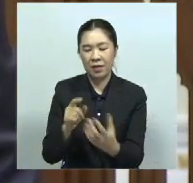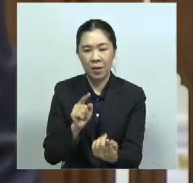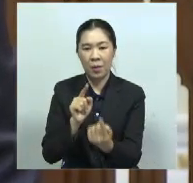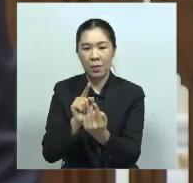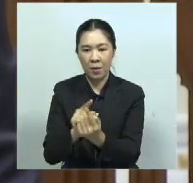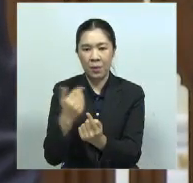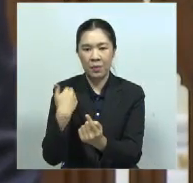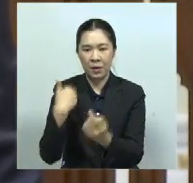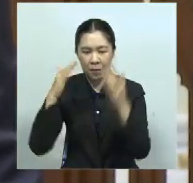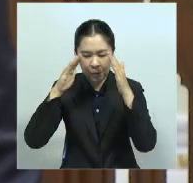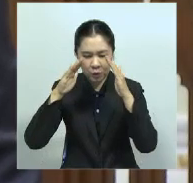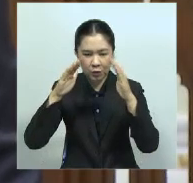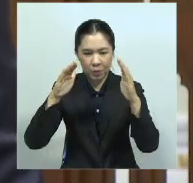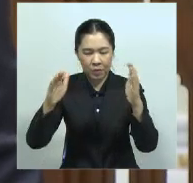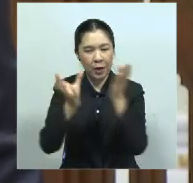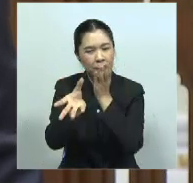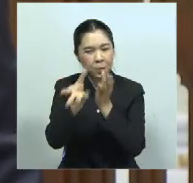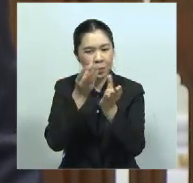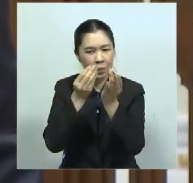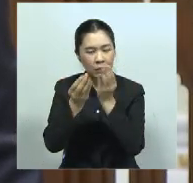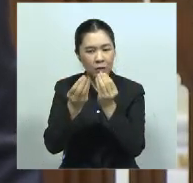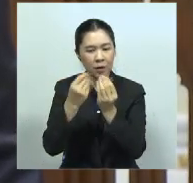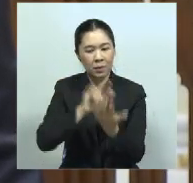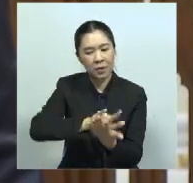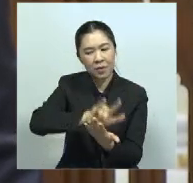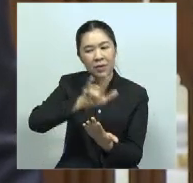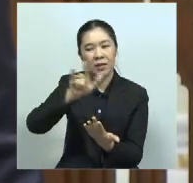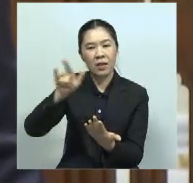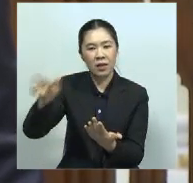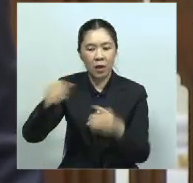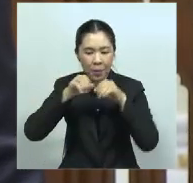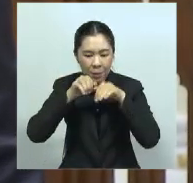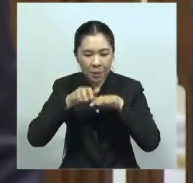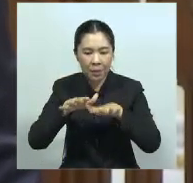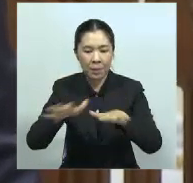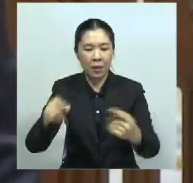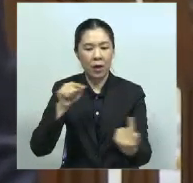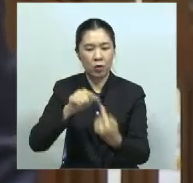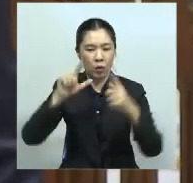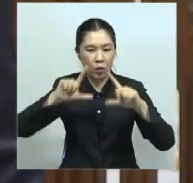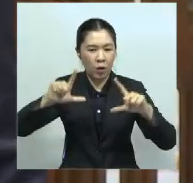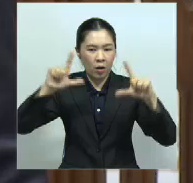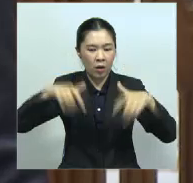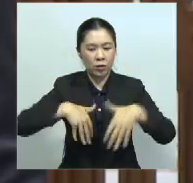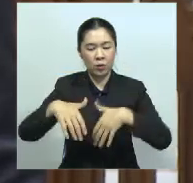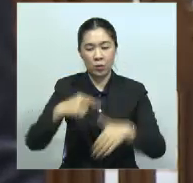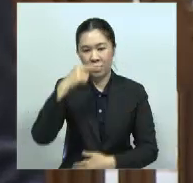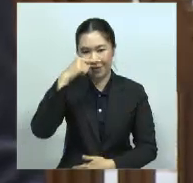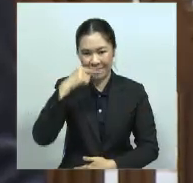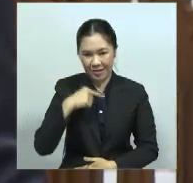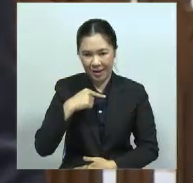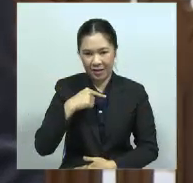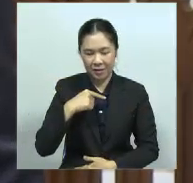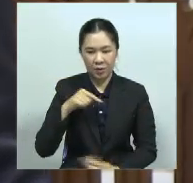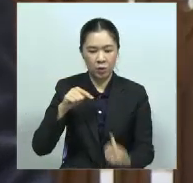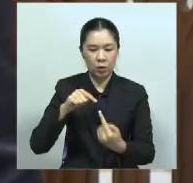เนี่ยจะเป็นประสบการณ์ที่มีค่าและนำกลับไปเผยแพร่เสริมสร้างภาพลักษณ์ที่ดีของชุมชนไทยและประเทศไท